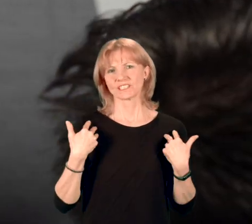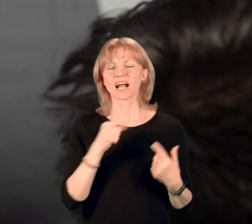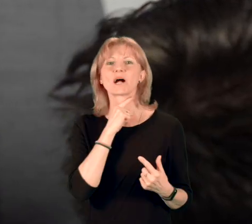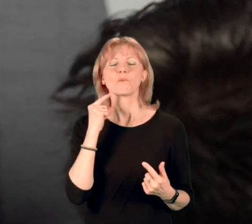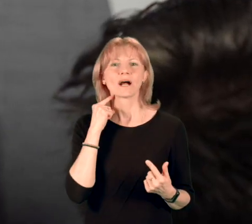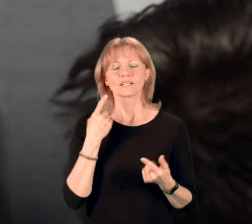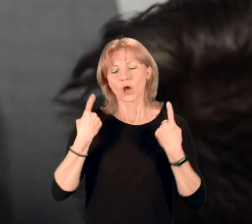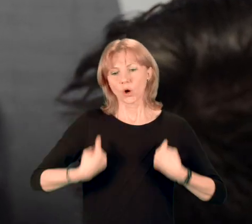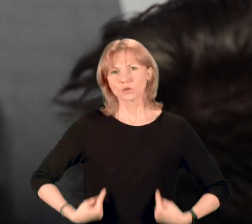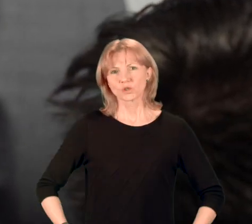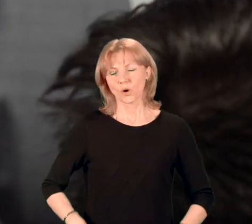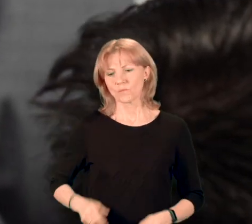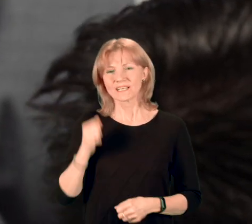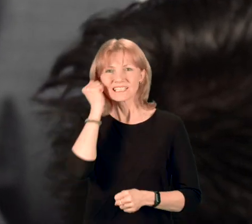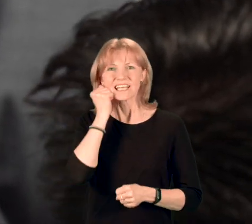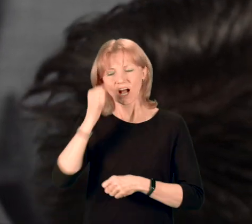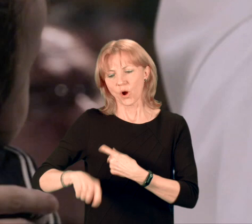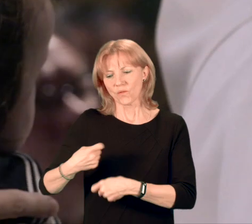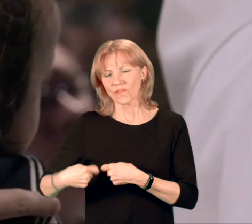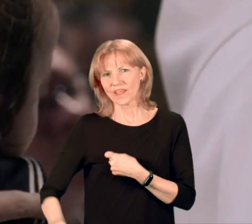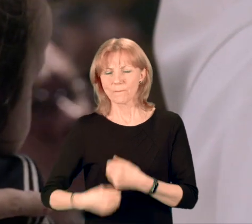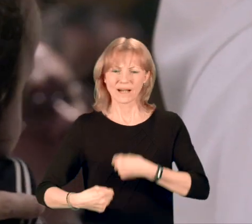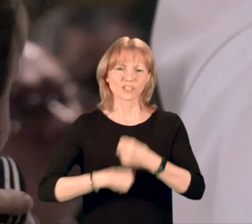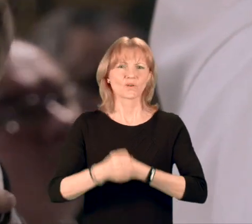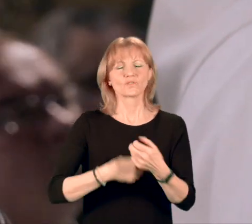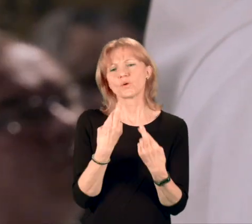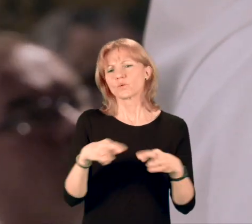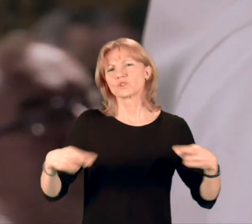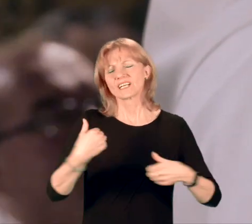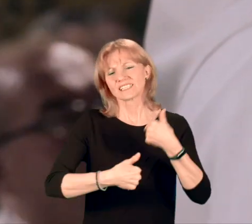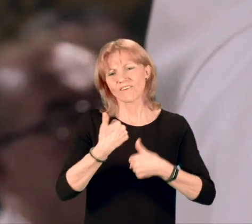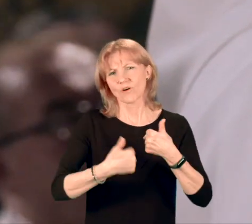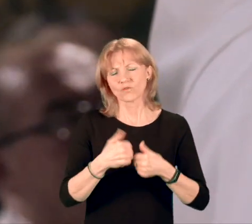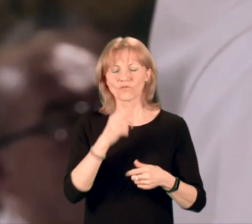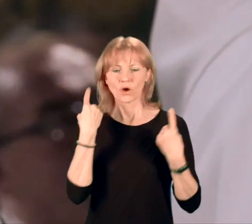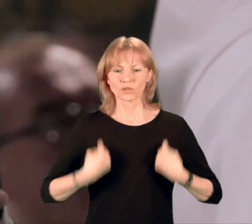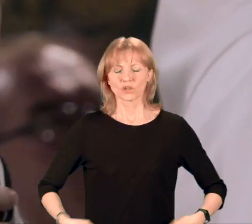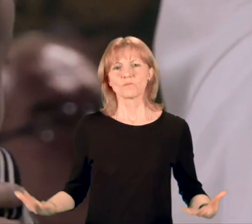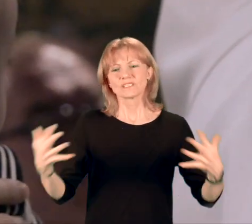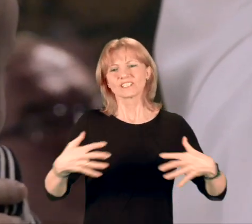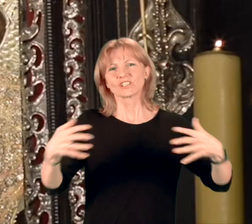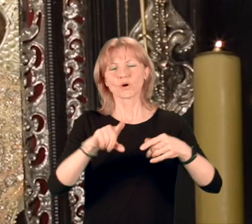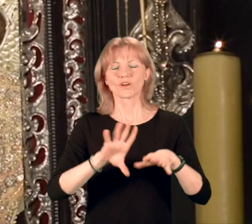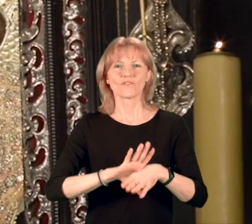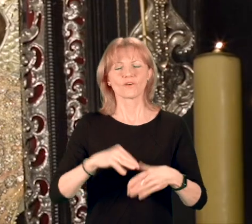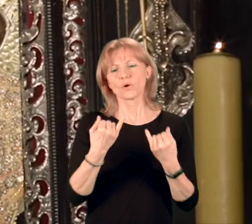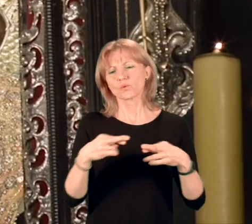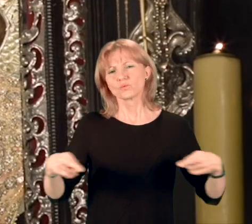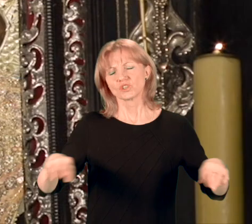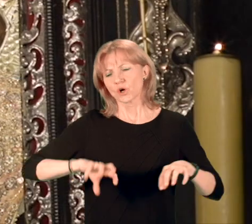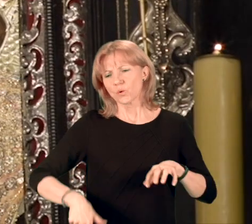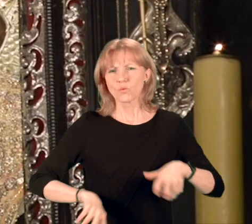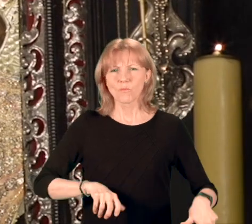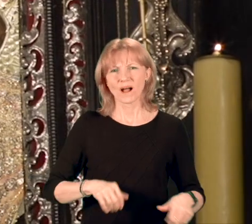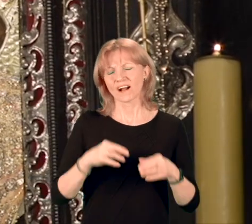kapłani, osoby konsekrowane, pracownicy wielu branż zawodowych, osoby zrzeszone w różnorakich stowarzyszeniach i wielu,